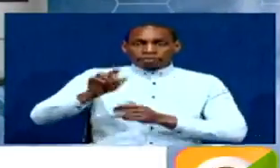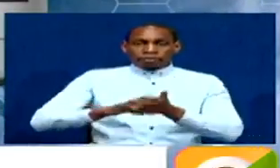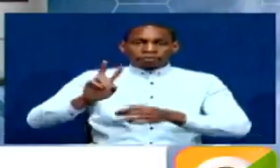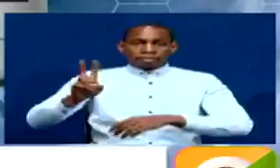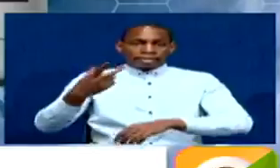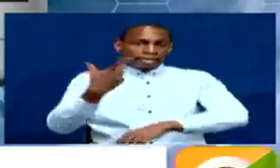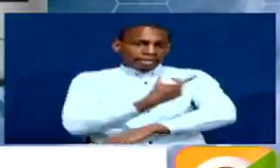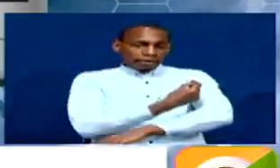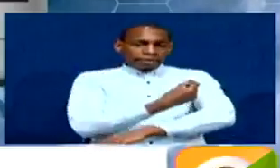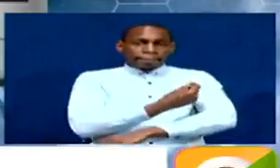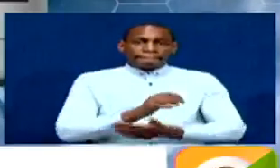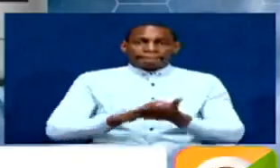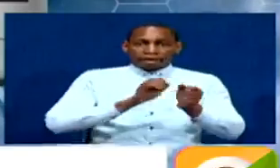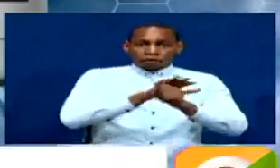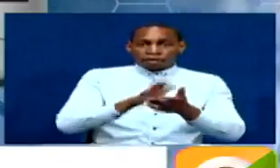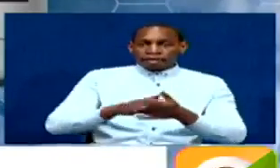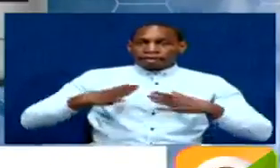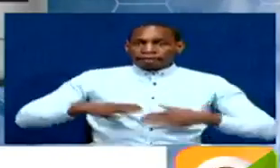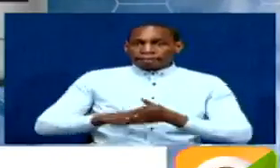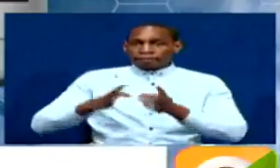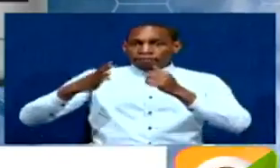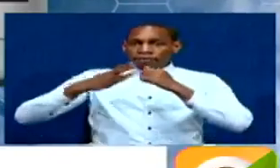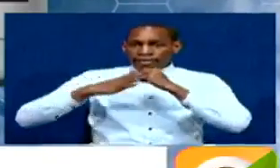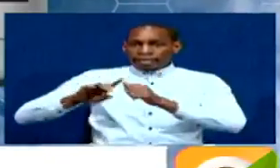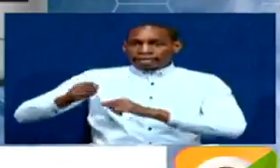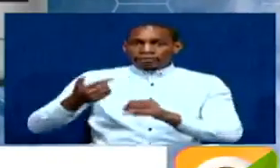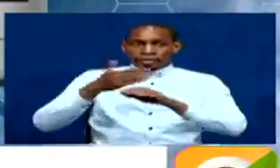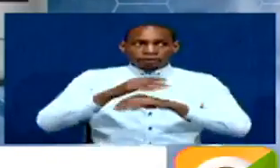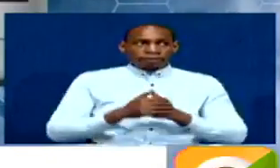ya pili ya chanjo ya COVID-19 kutoka watu